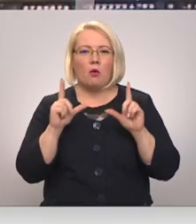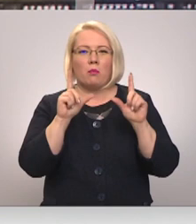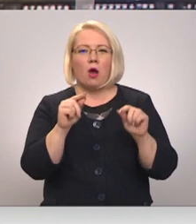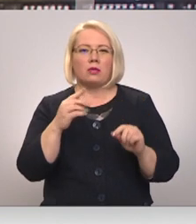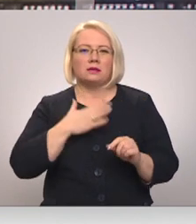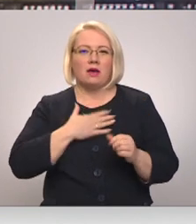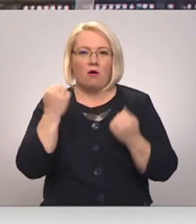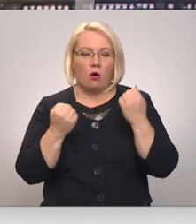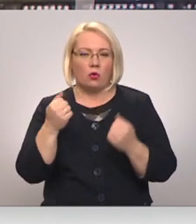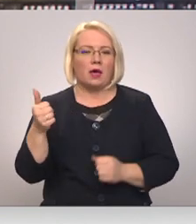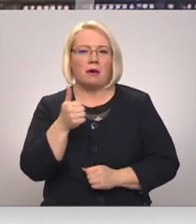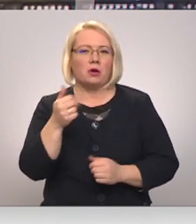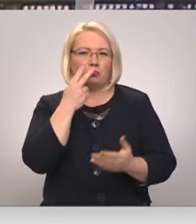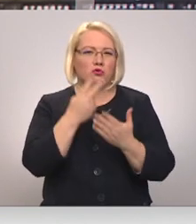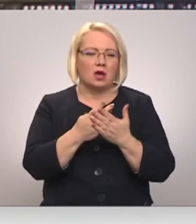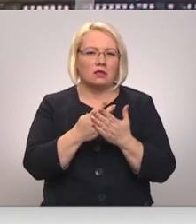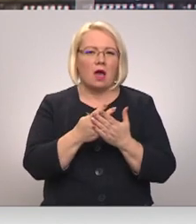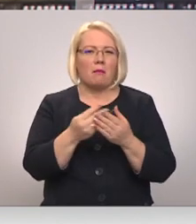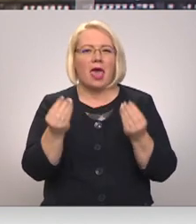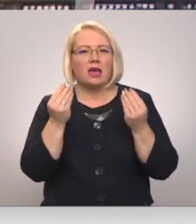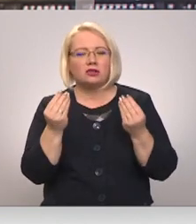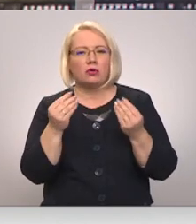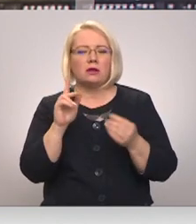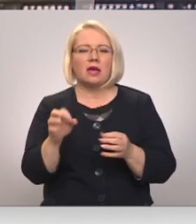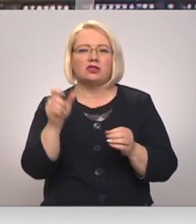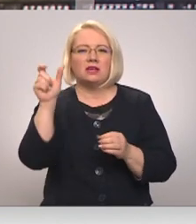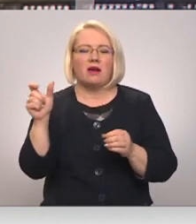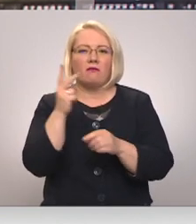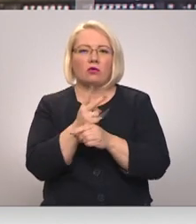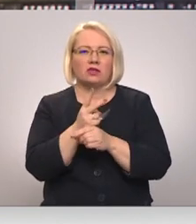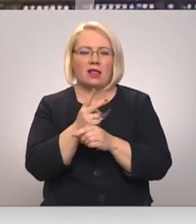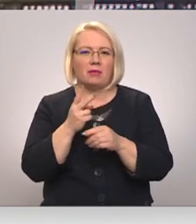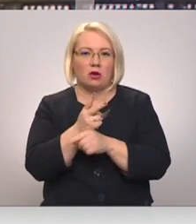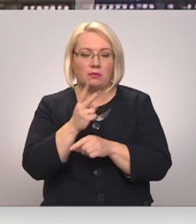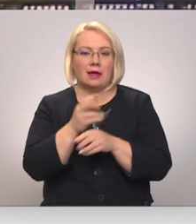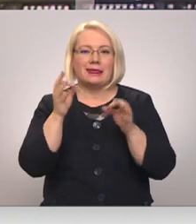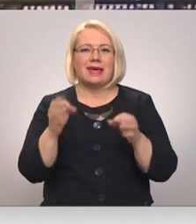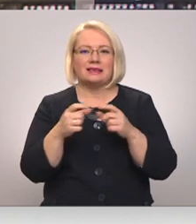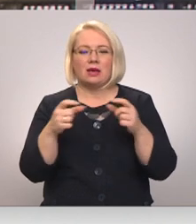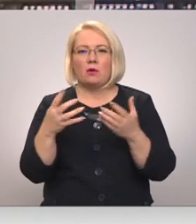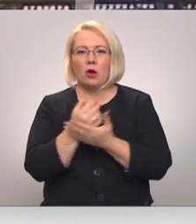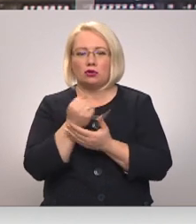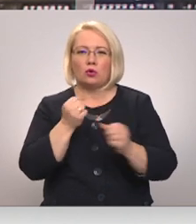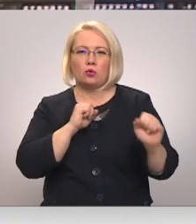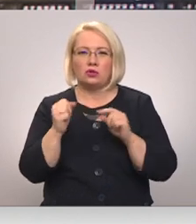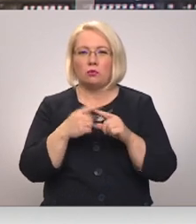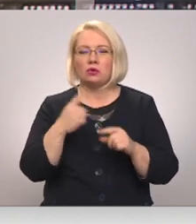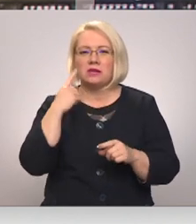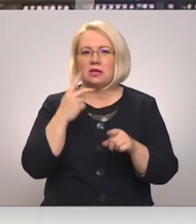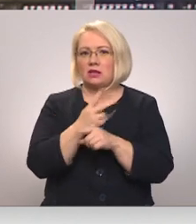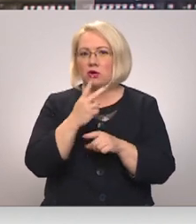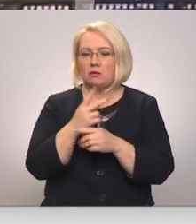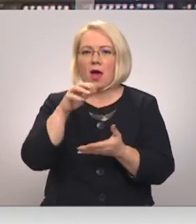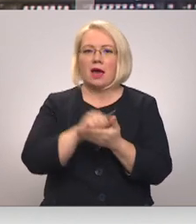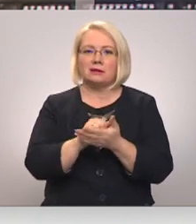ir uzskatāma par īpašu ekstru cilvēkiem ar funkcionāliem traucējumiem. Tiesību iegūšana cilvēkiem ar kustību un dzirdes traucējumiem aizņem